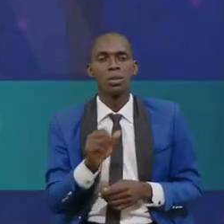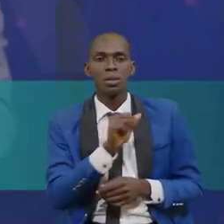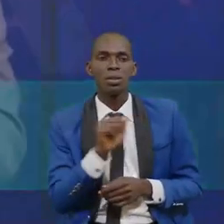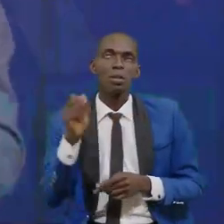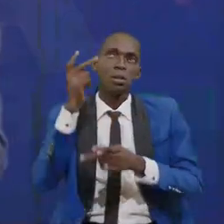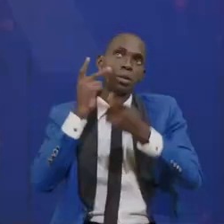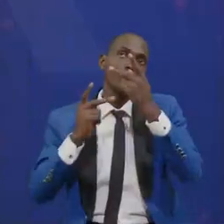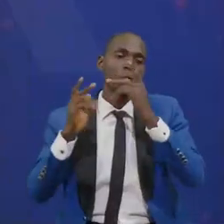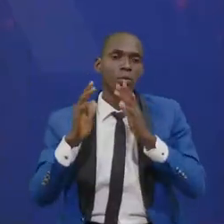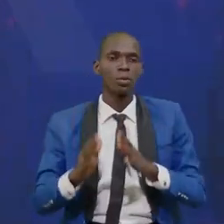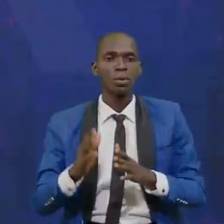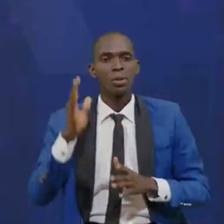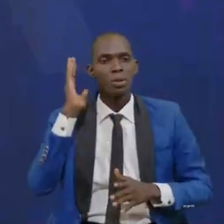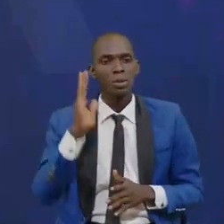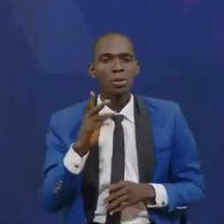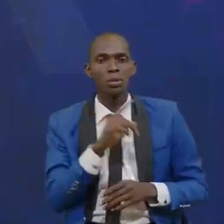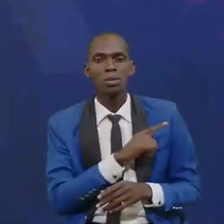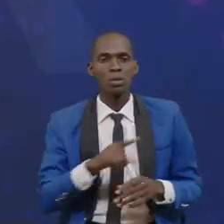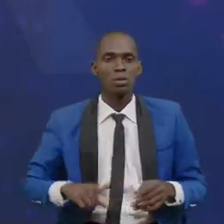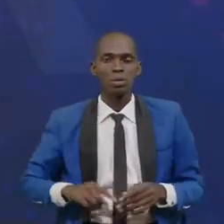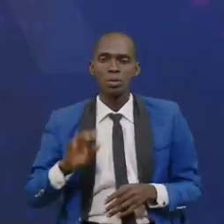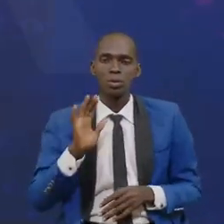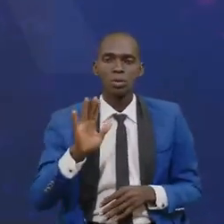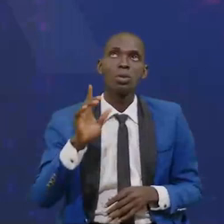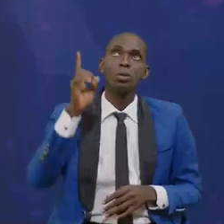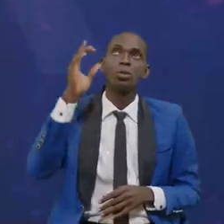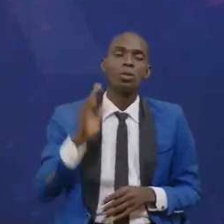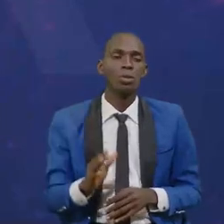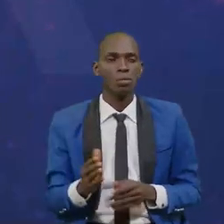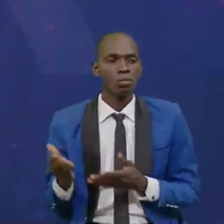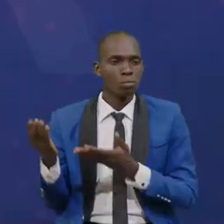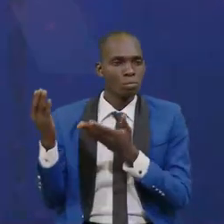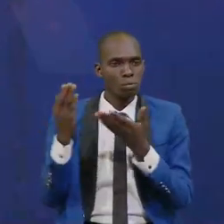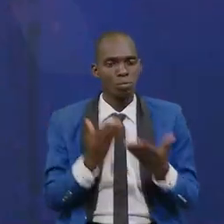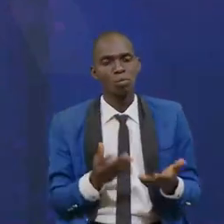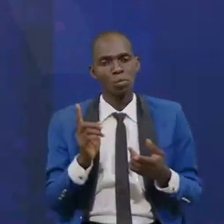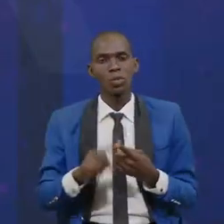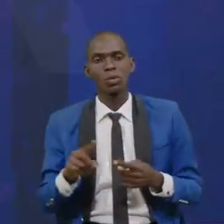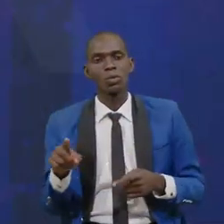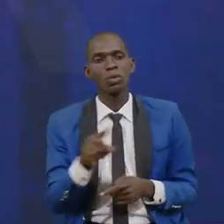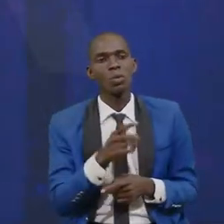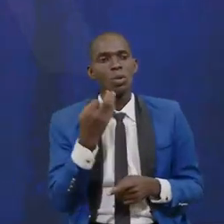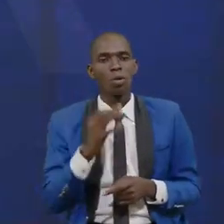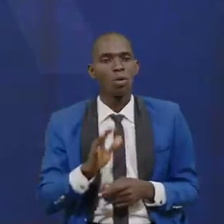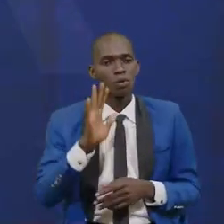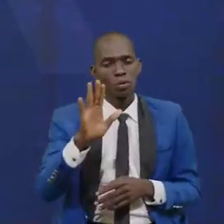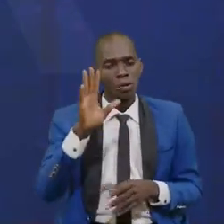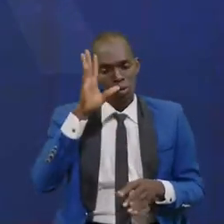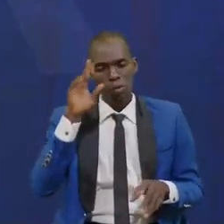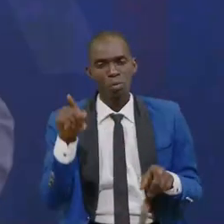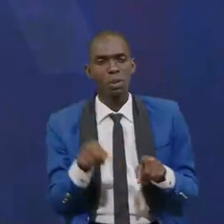Moïse a dit, « Le Seigneur votre Dieu vous suscitera dans vos frères un